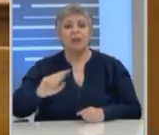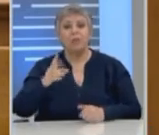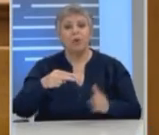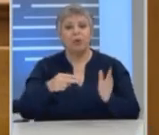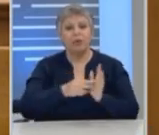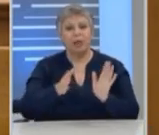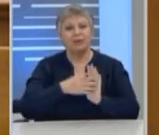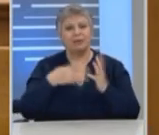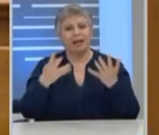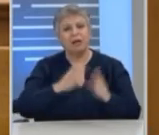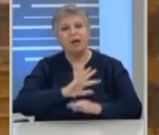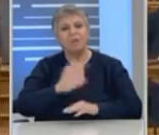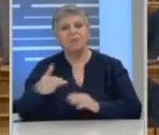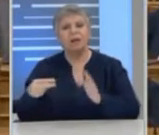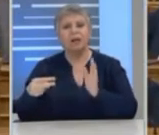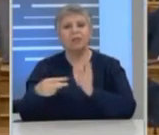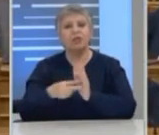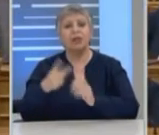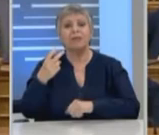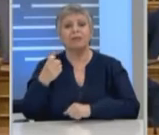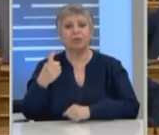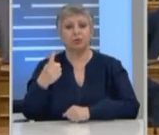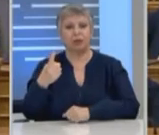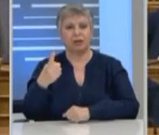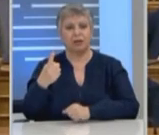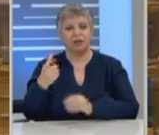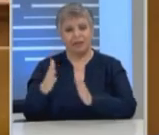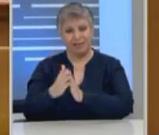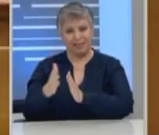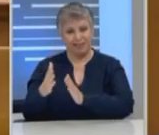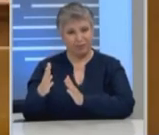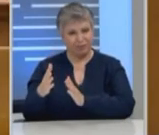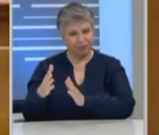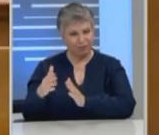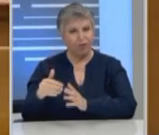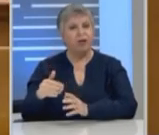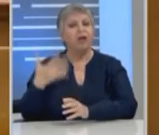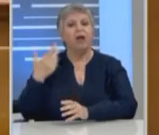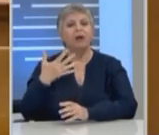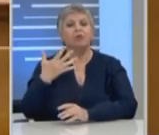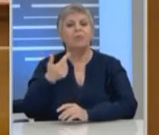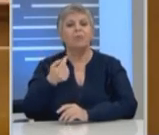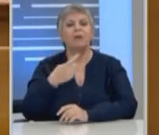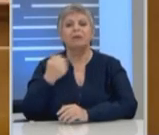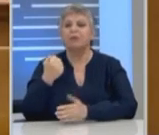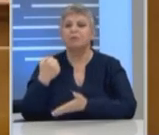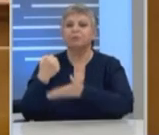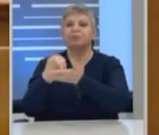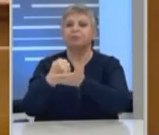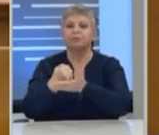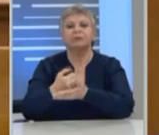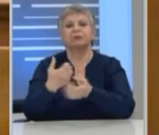2021. Και αυτά τα 5,5 δις θα πάνε σε κοινωνικές δαπάνες για τη στήριξη των ασθενέστερων